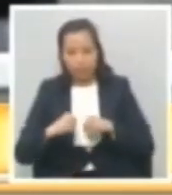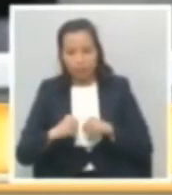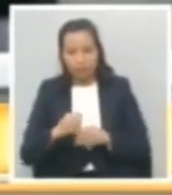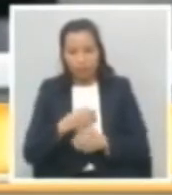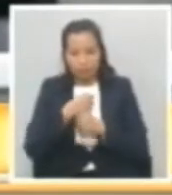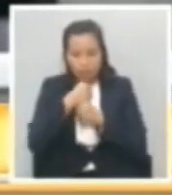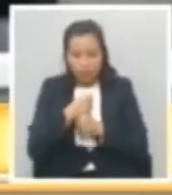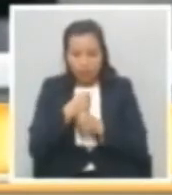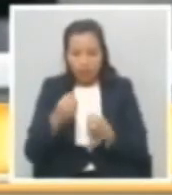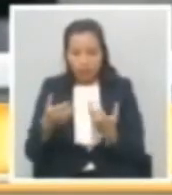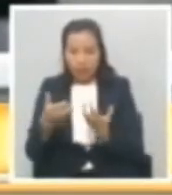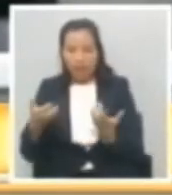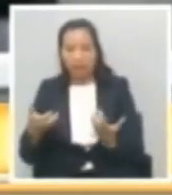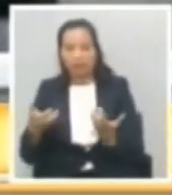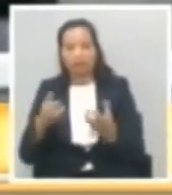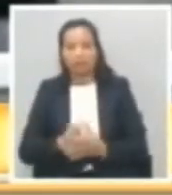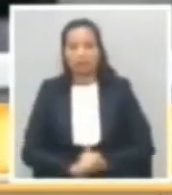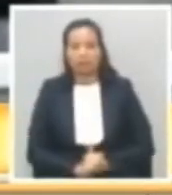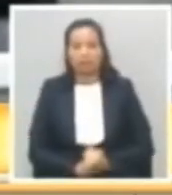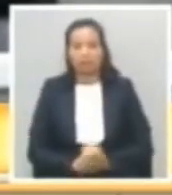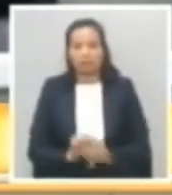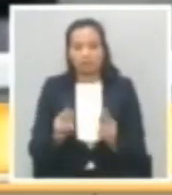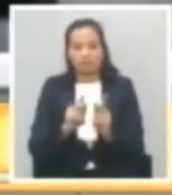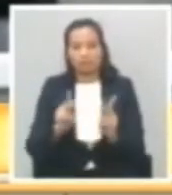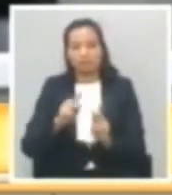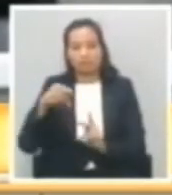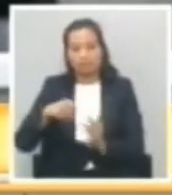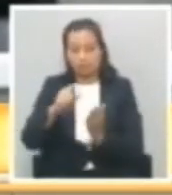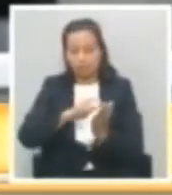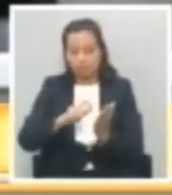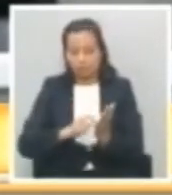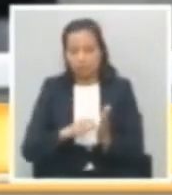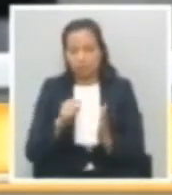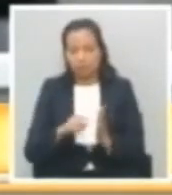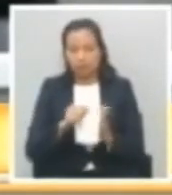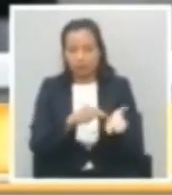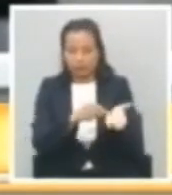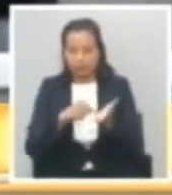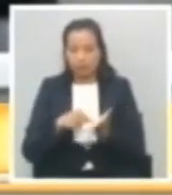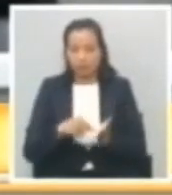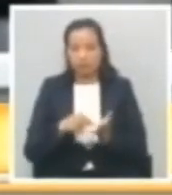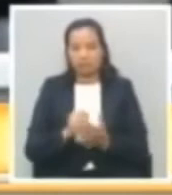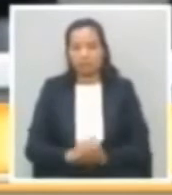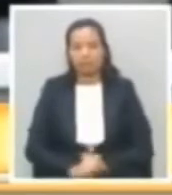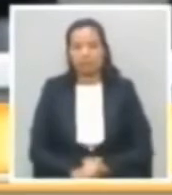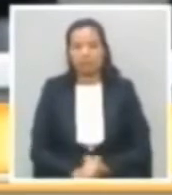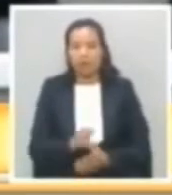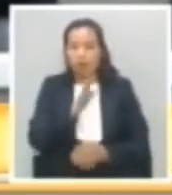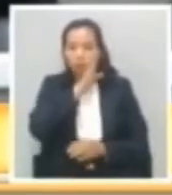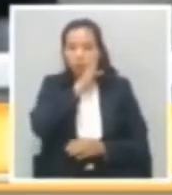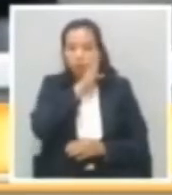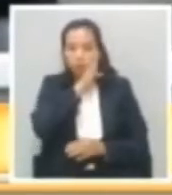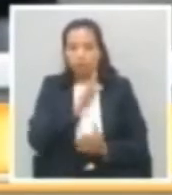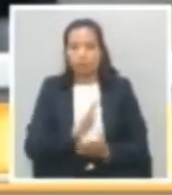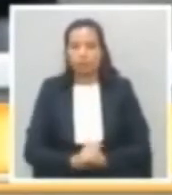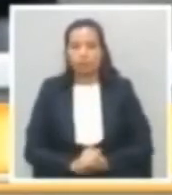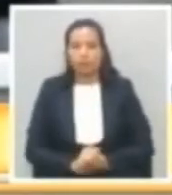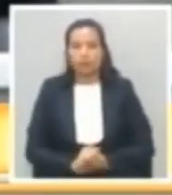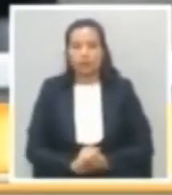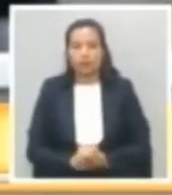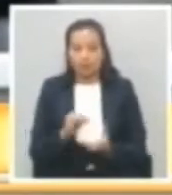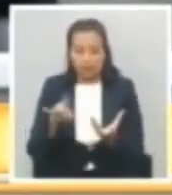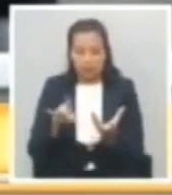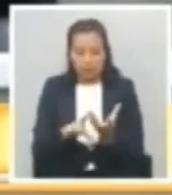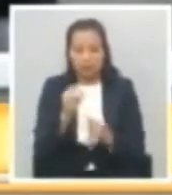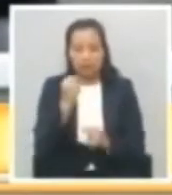นชรานะครับตามที่ทางกรรมการได้เสนอมาซึ่งถ้าสมมติเราเกิดประสิท